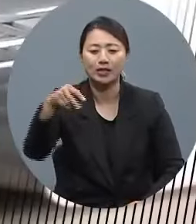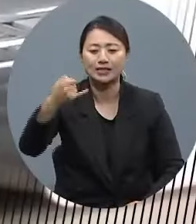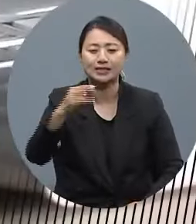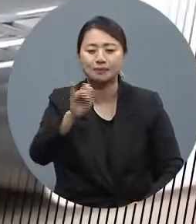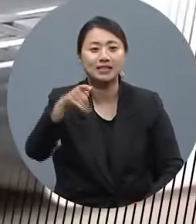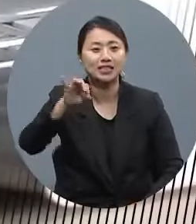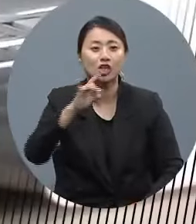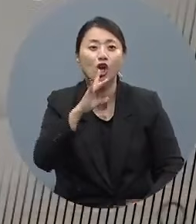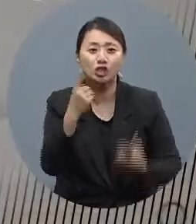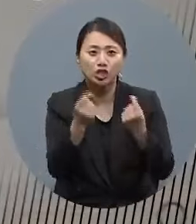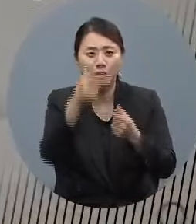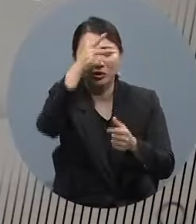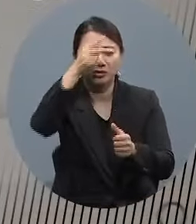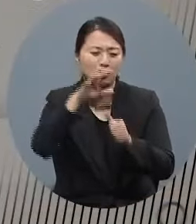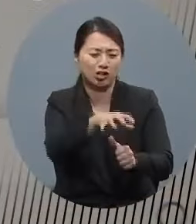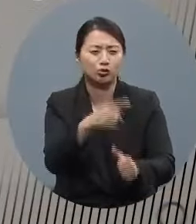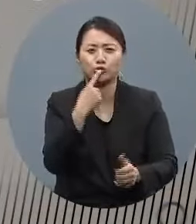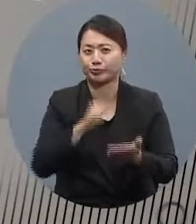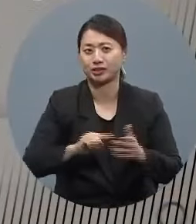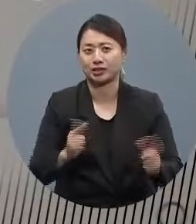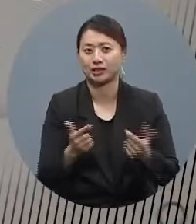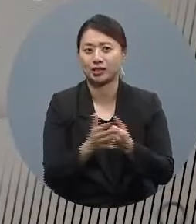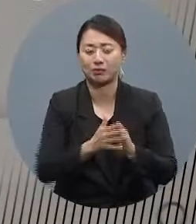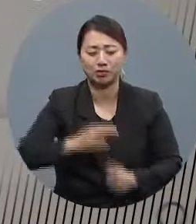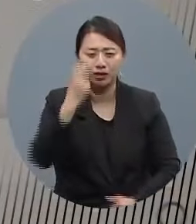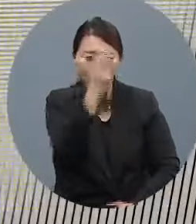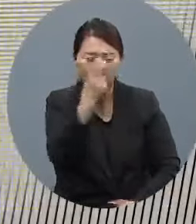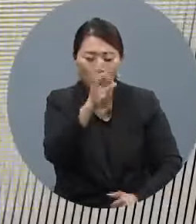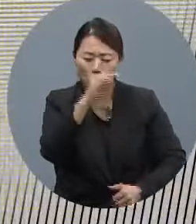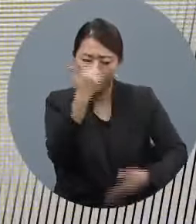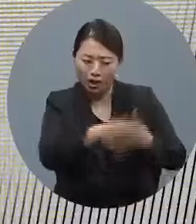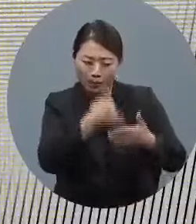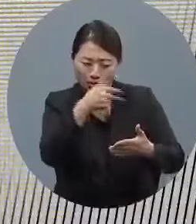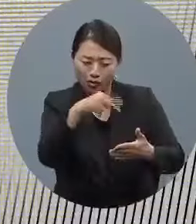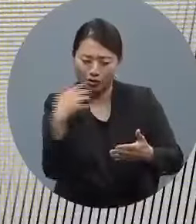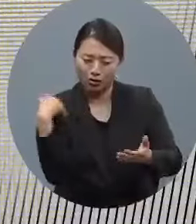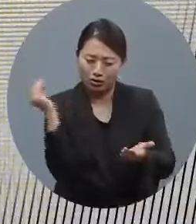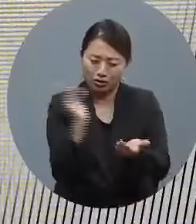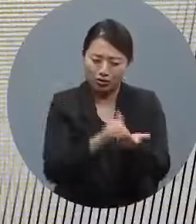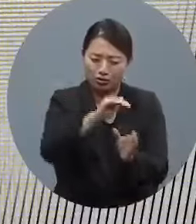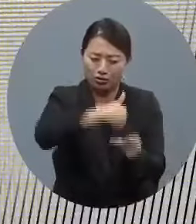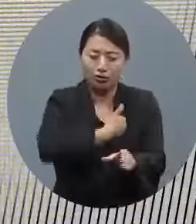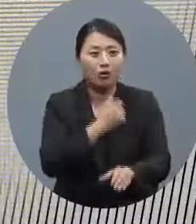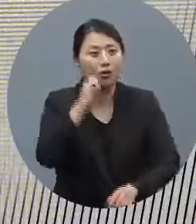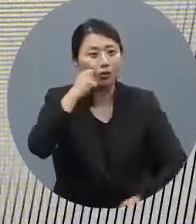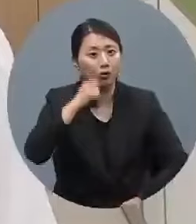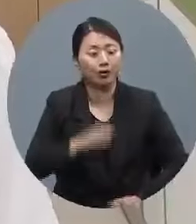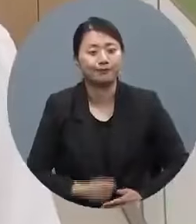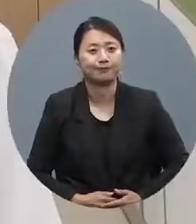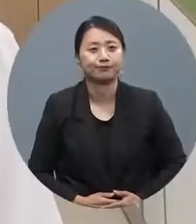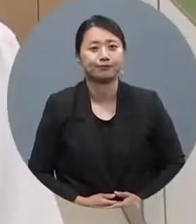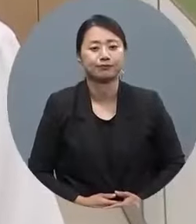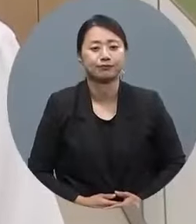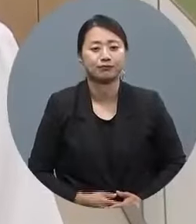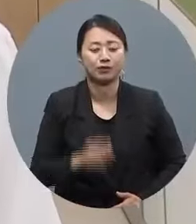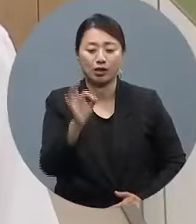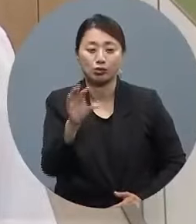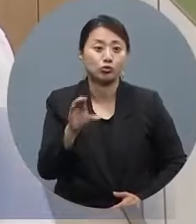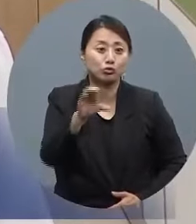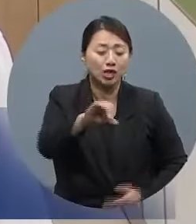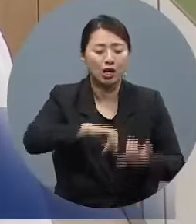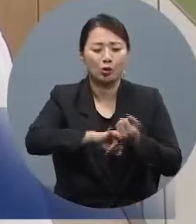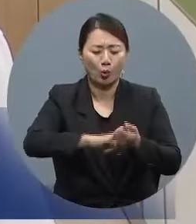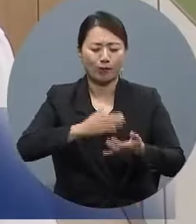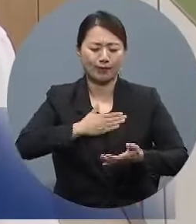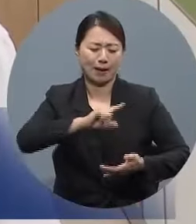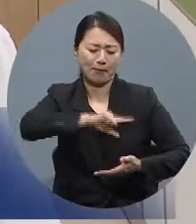즉시 계좌를 동결할 수 없기 때문에 수사 단계에서 잔액이 발견돼도 환수할 방법이 없습니다. 투자는 반드시 자신의